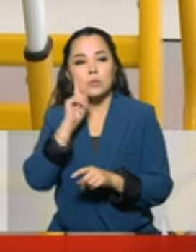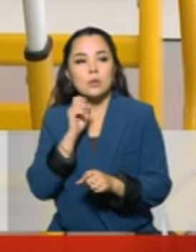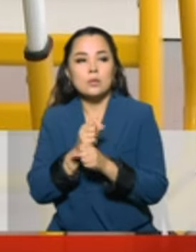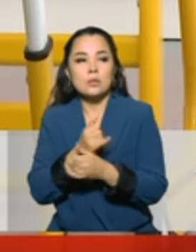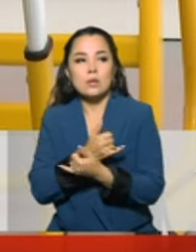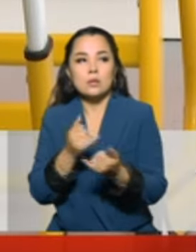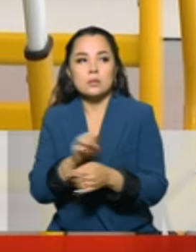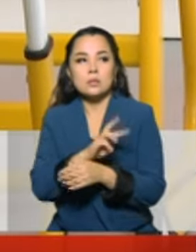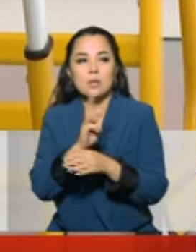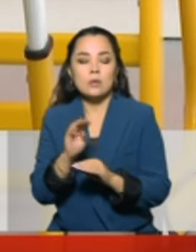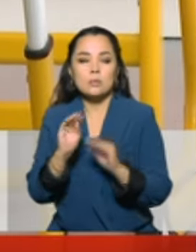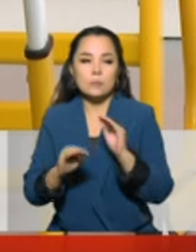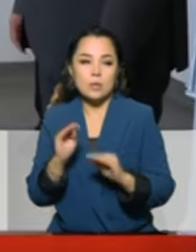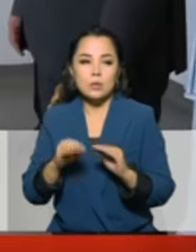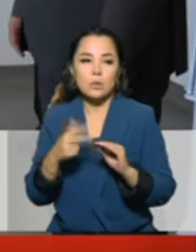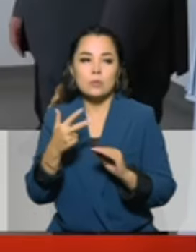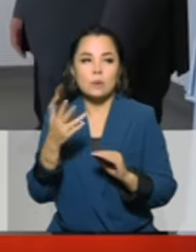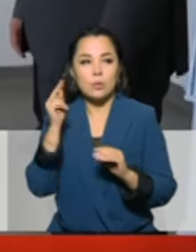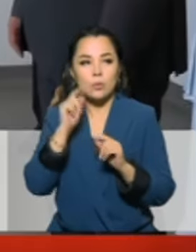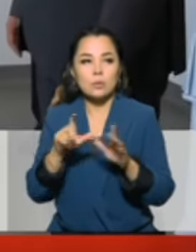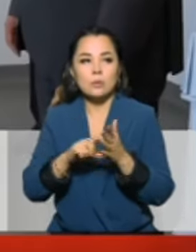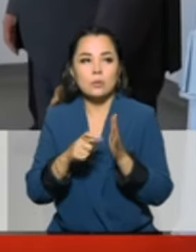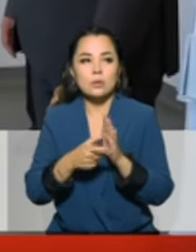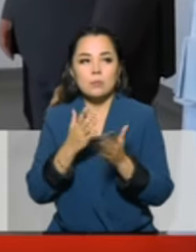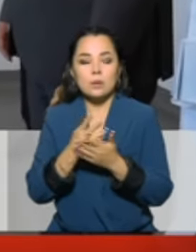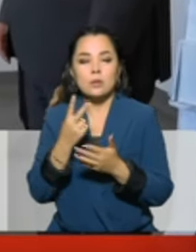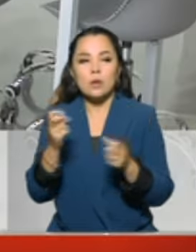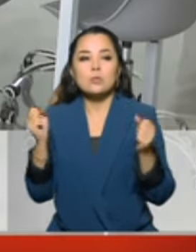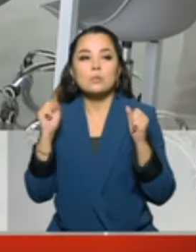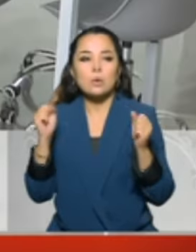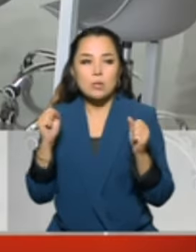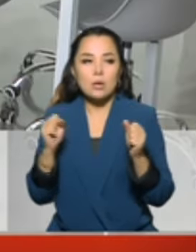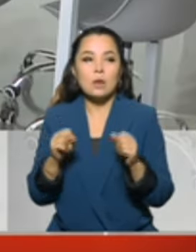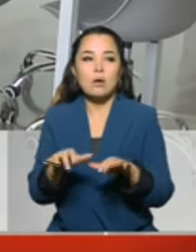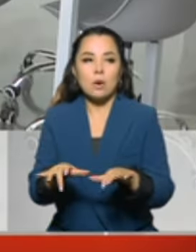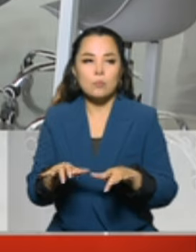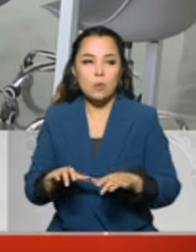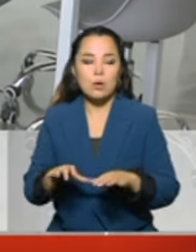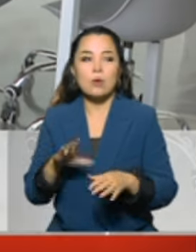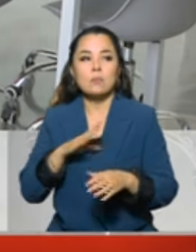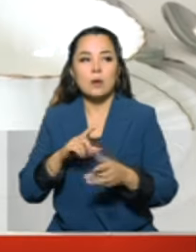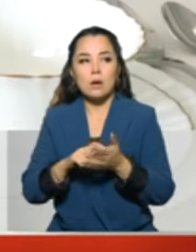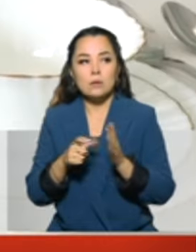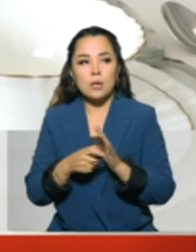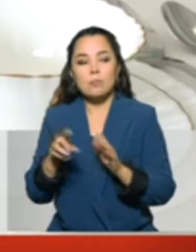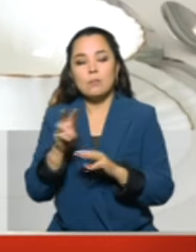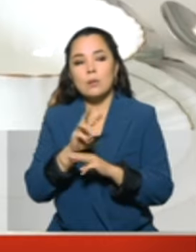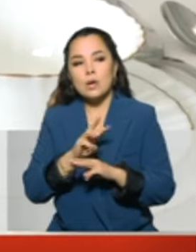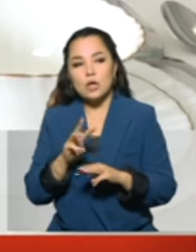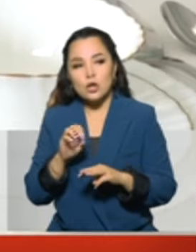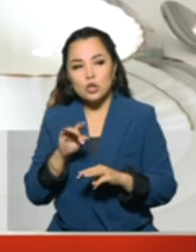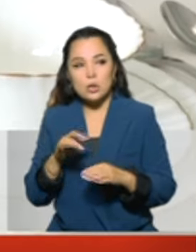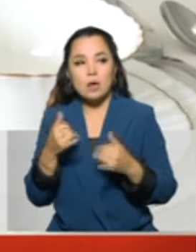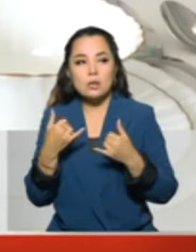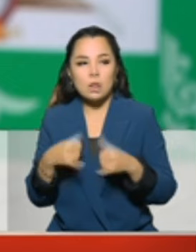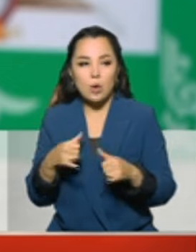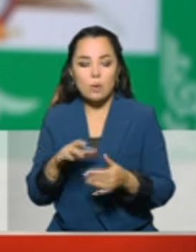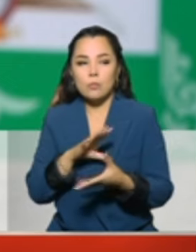құралдармен қамтылған. Ғимаратта 35 оқу бөлмесі, 2 спортзал, 2 компьютер кабинеті, мәжіліс залы, кітапхана және асхана